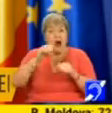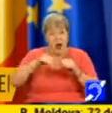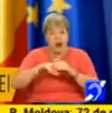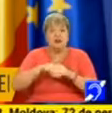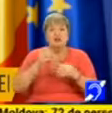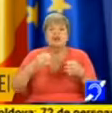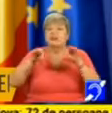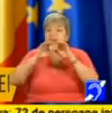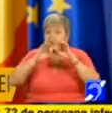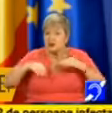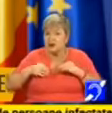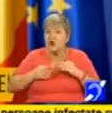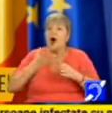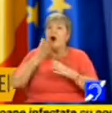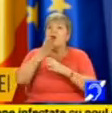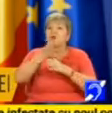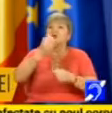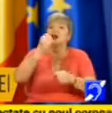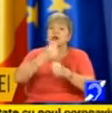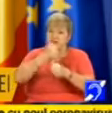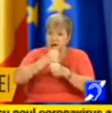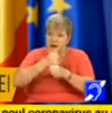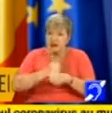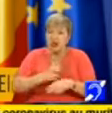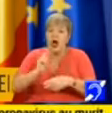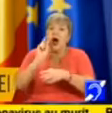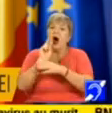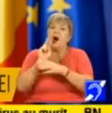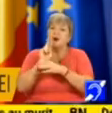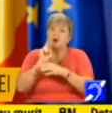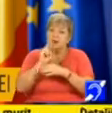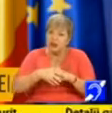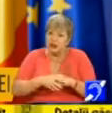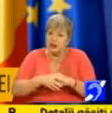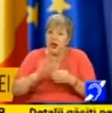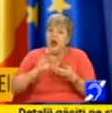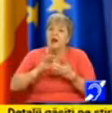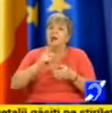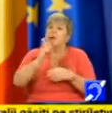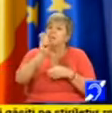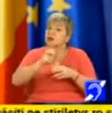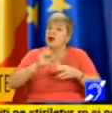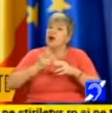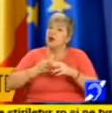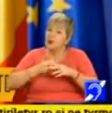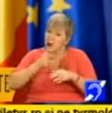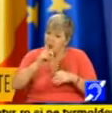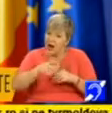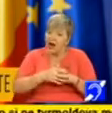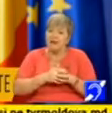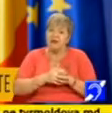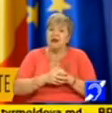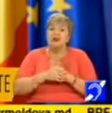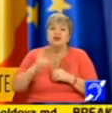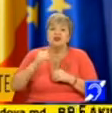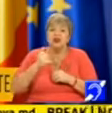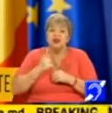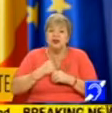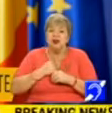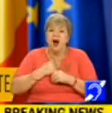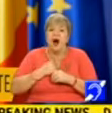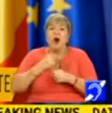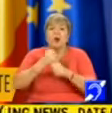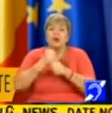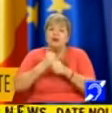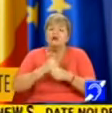la servici, au avut grijă de cei bolnavi și s-au implicat foarte,